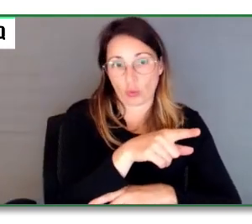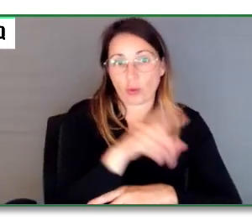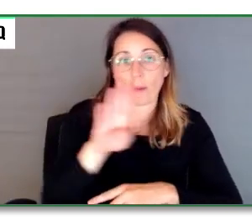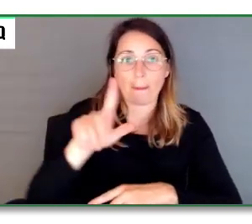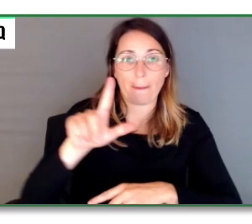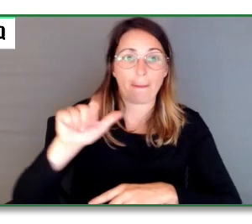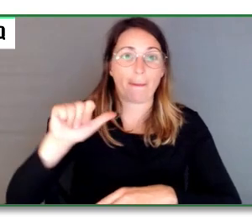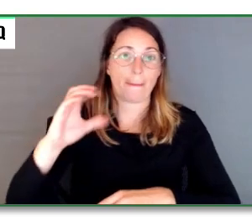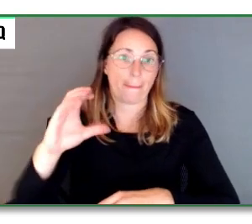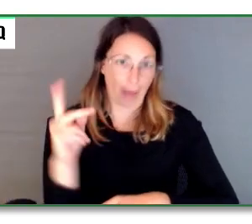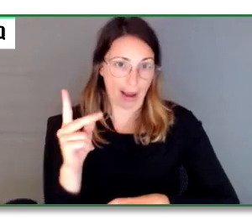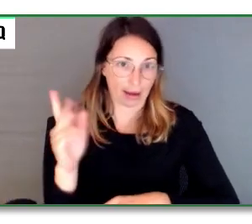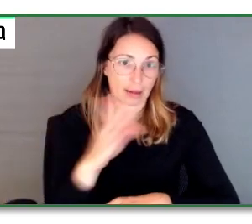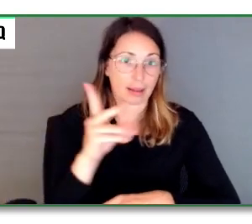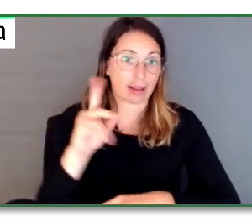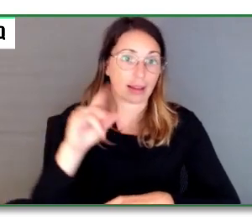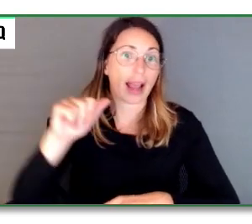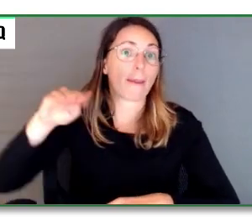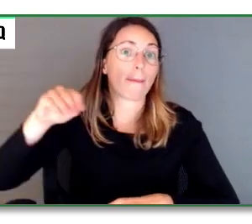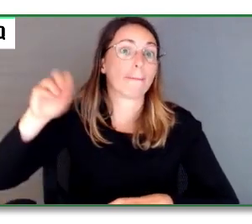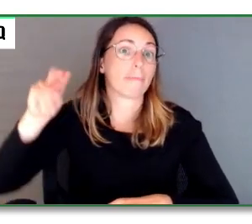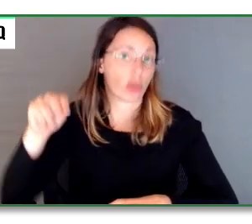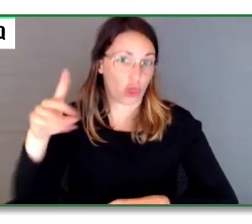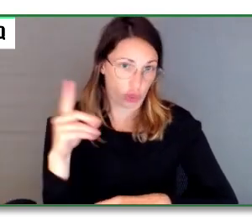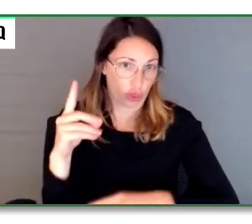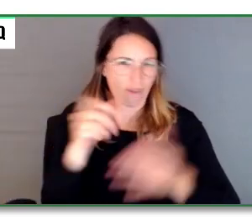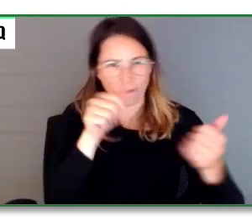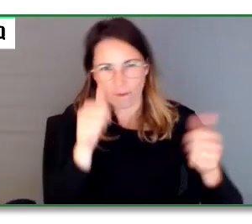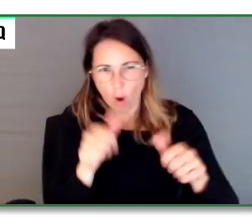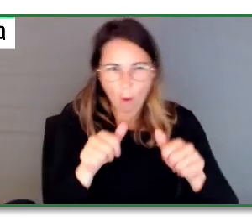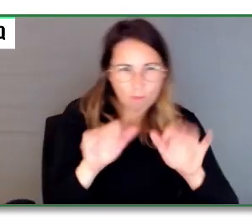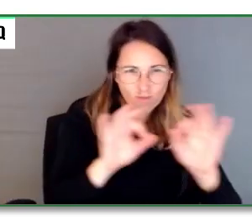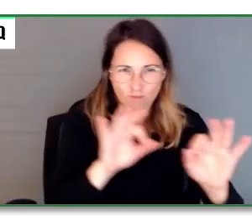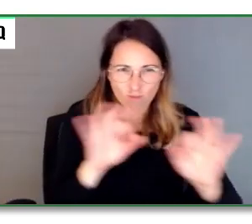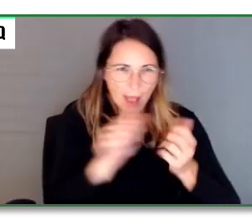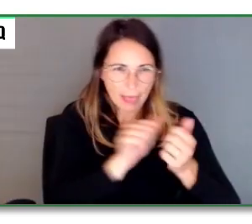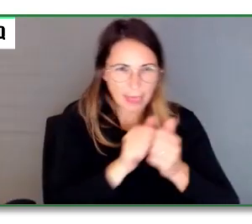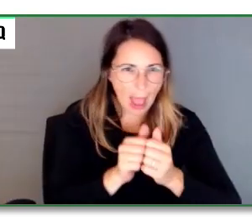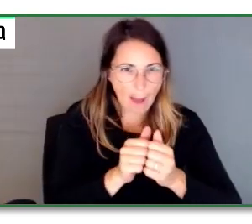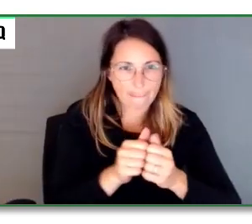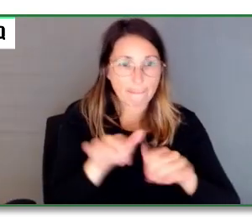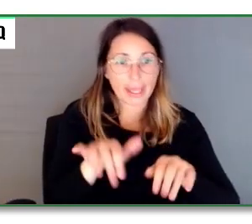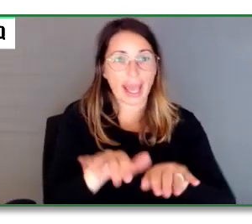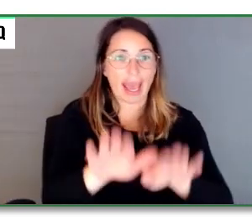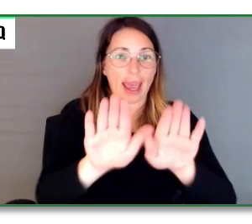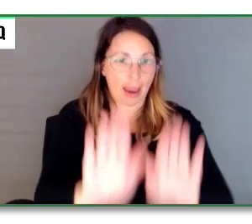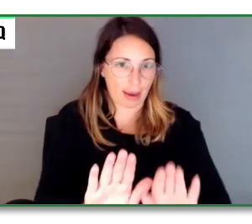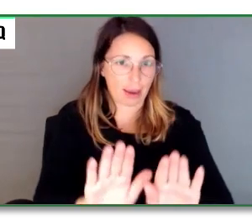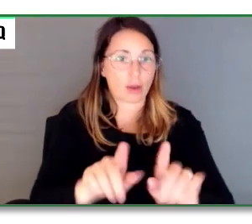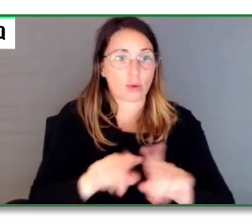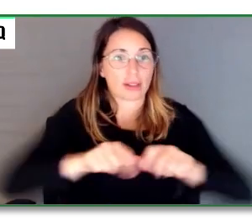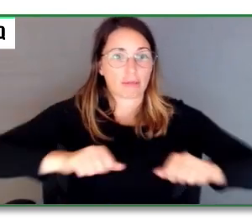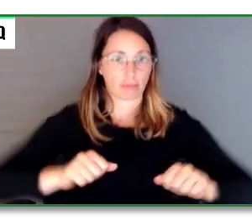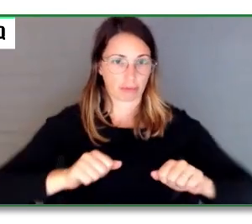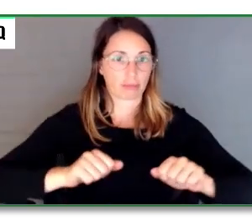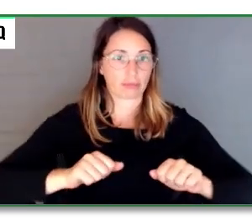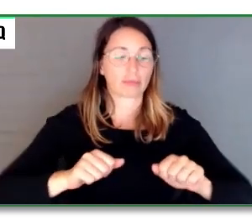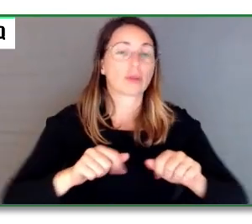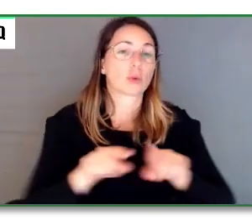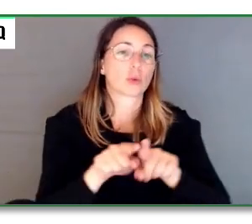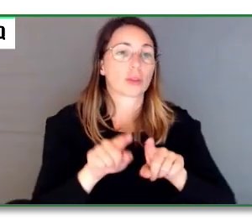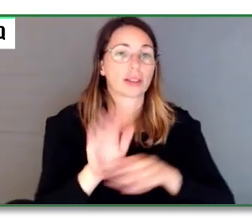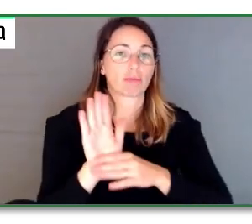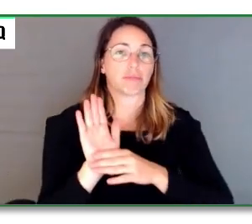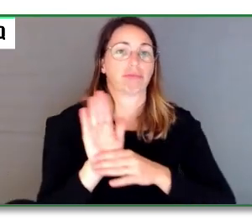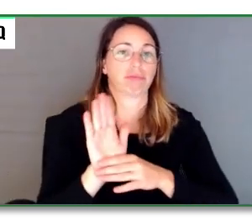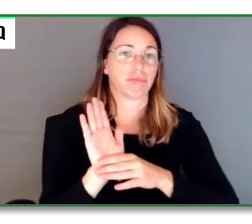2006. C'est un modèle ergonomique avec les repose-pieds, les accoudoirs, l'angle du dossier du siège réglable.